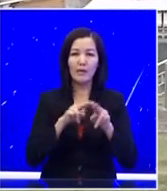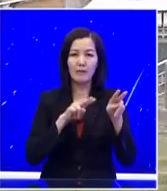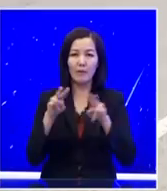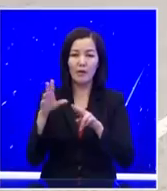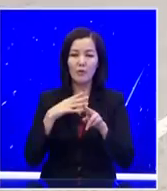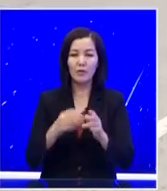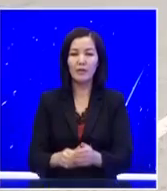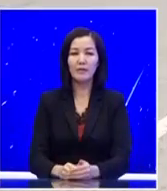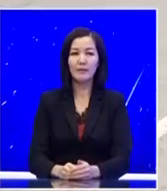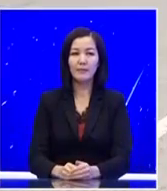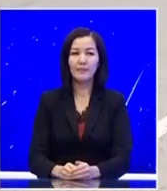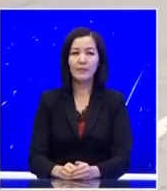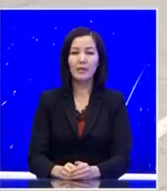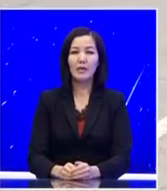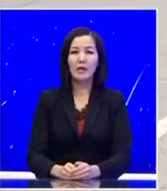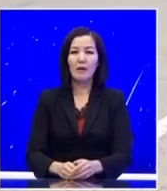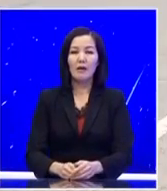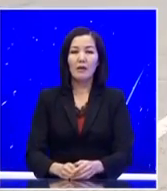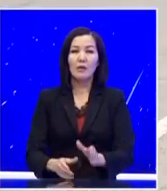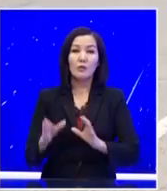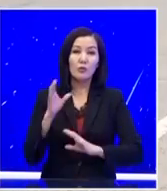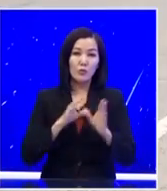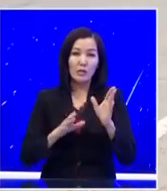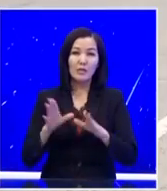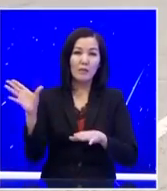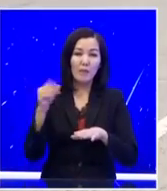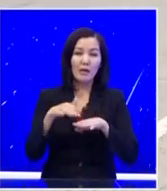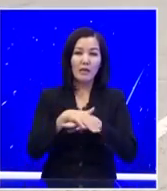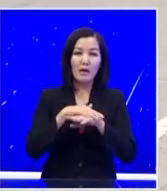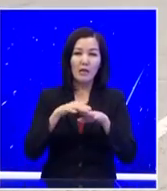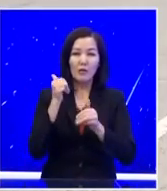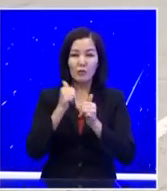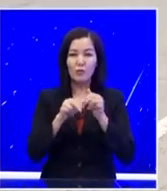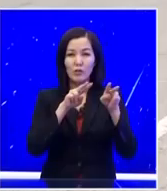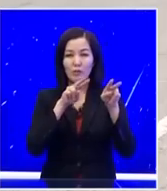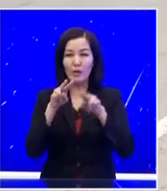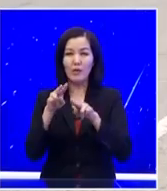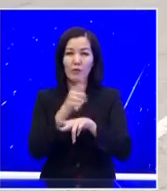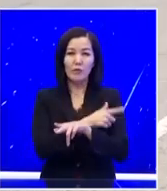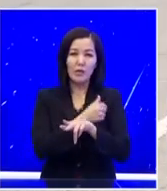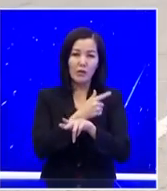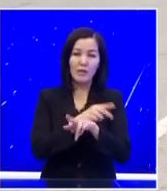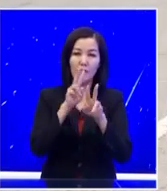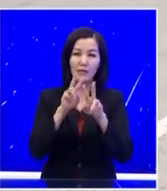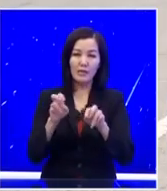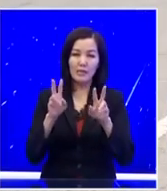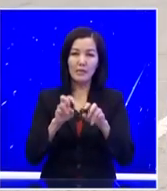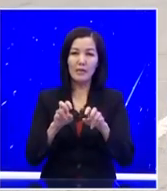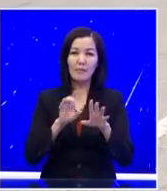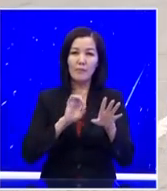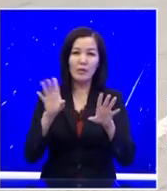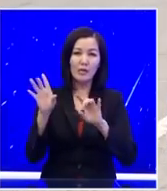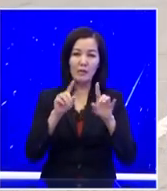бақылауда. Олардың бәрі кәдімгі қадағалауға алынды бәрі. Күнделікті дәрігерлермен қадағаланып, жаднамалар